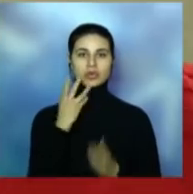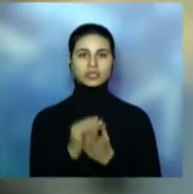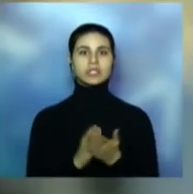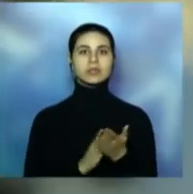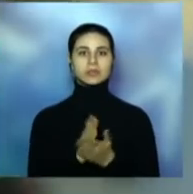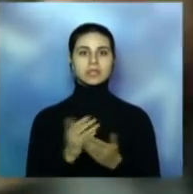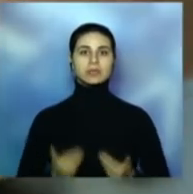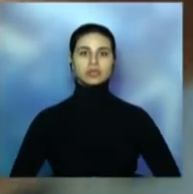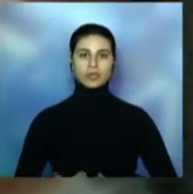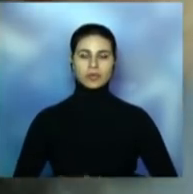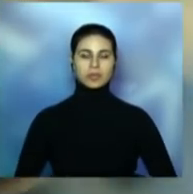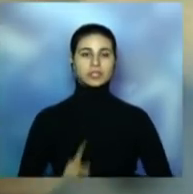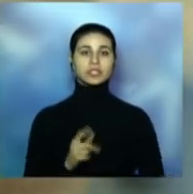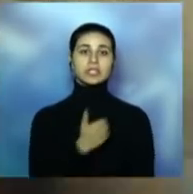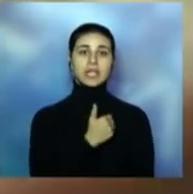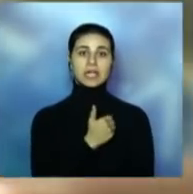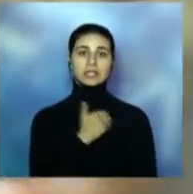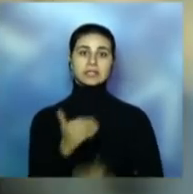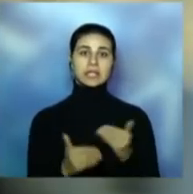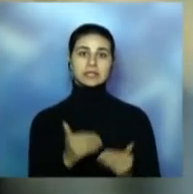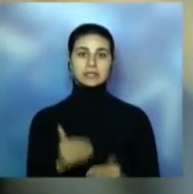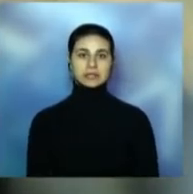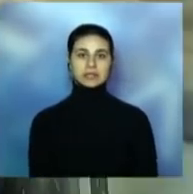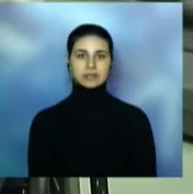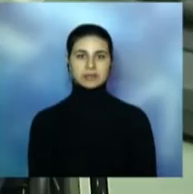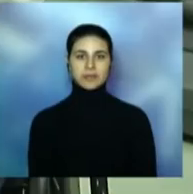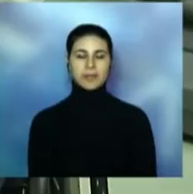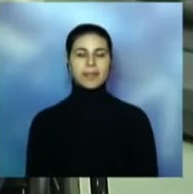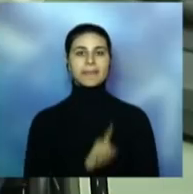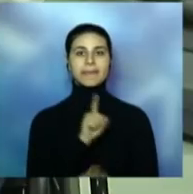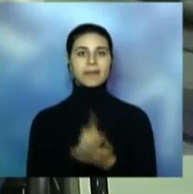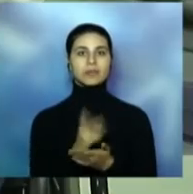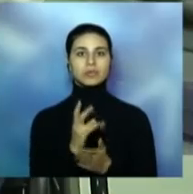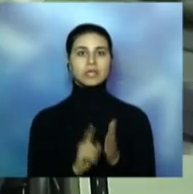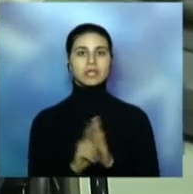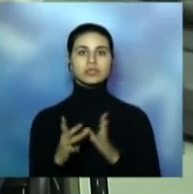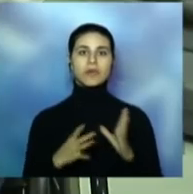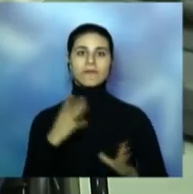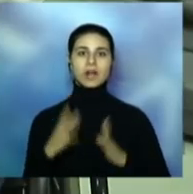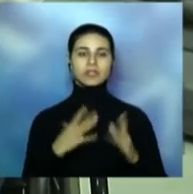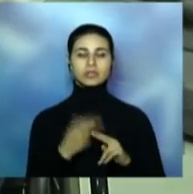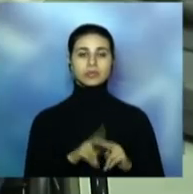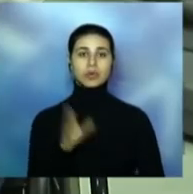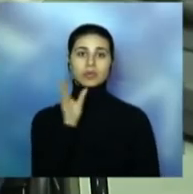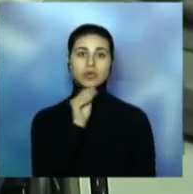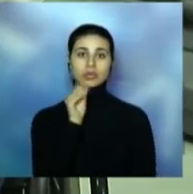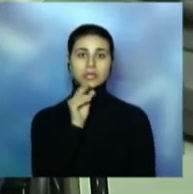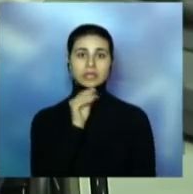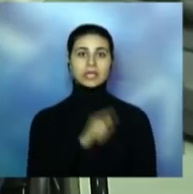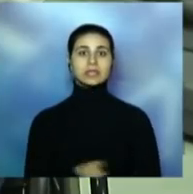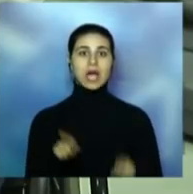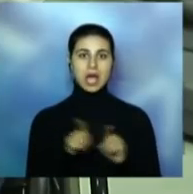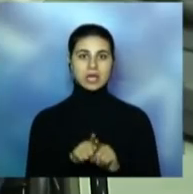მიზნები ცხოვრებაში, რა გინდა წინ. აუცილებლად უნდა დაიწყო ვარჯიში, იმიტომ რომ როდესაც